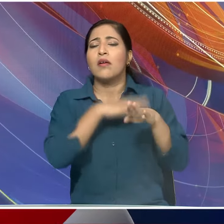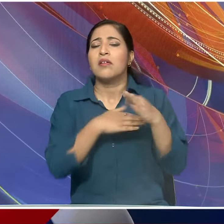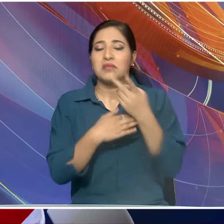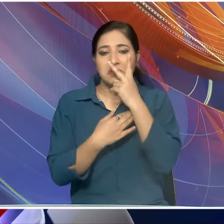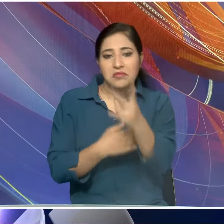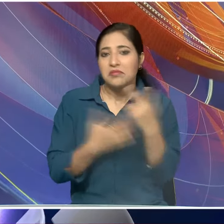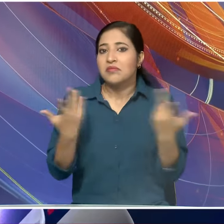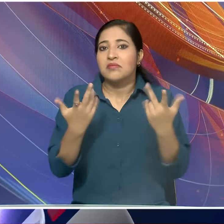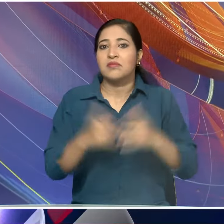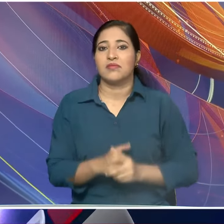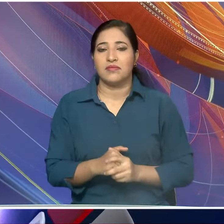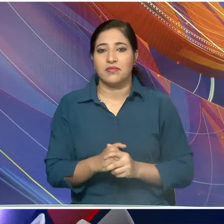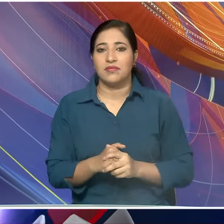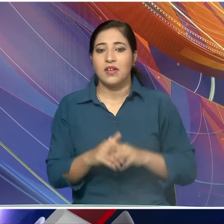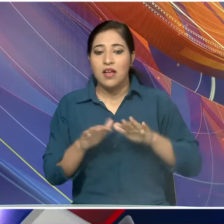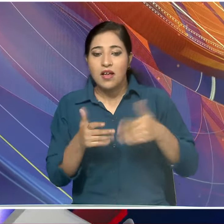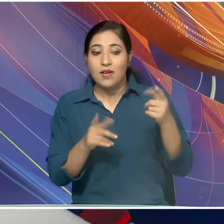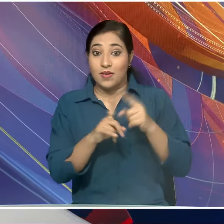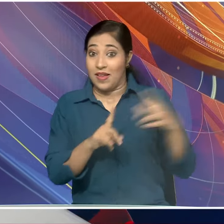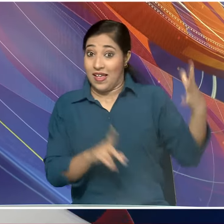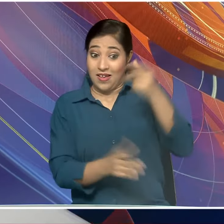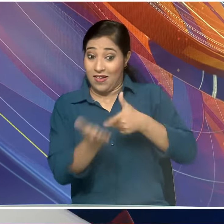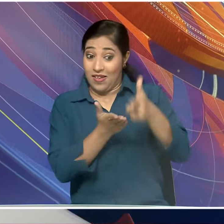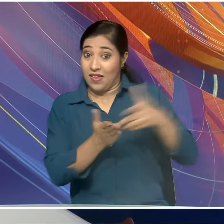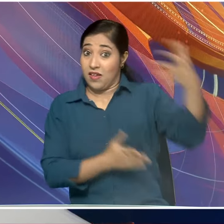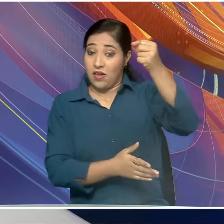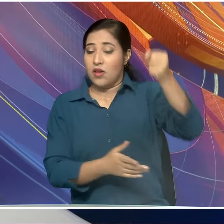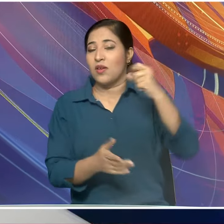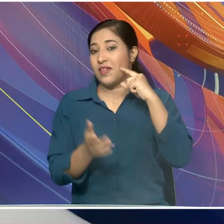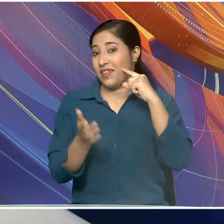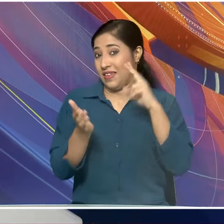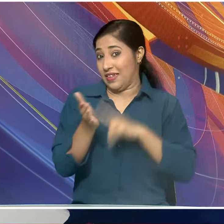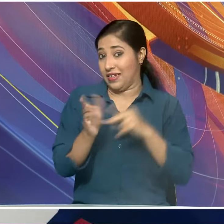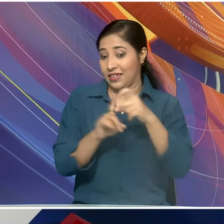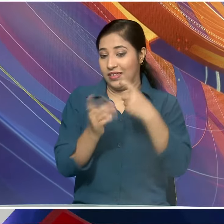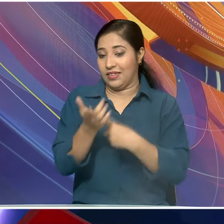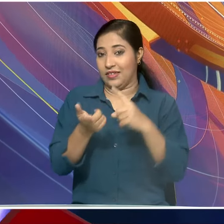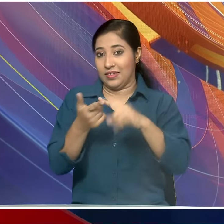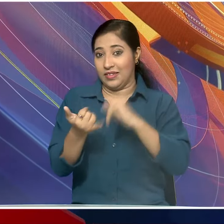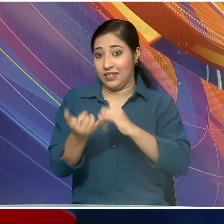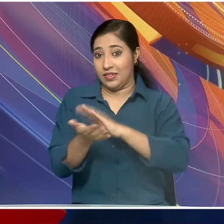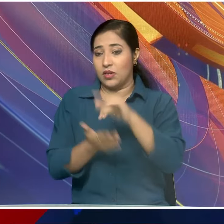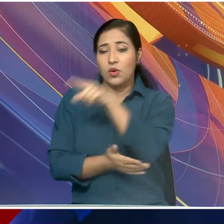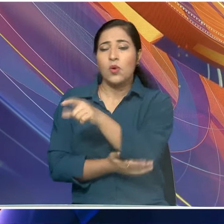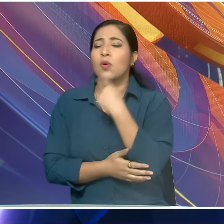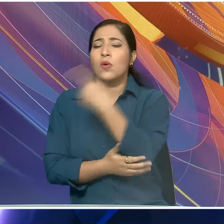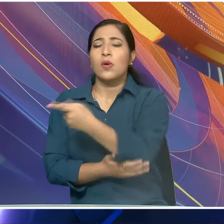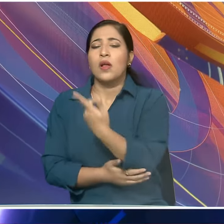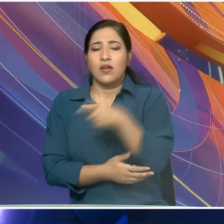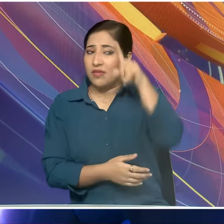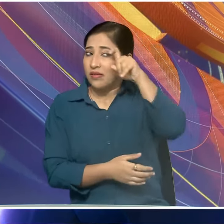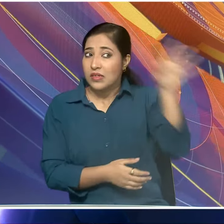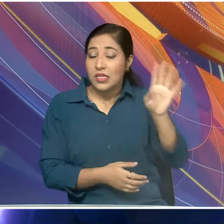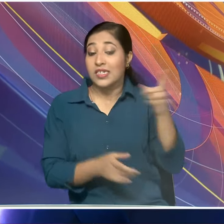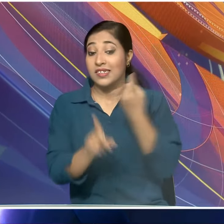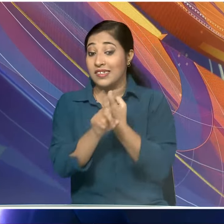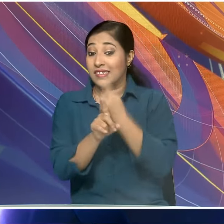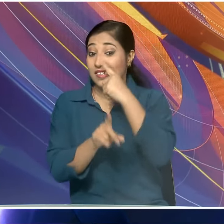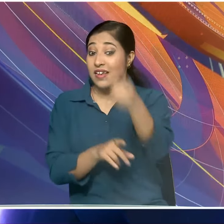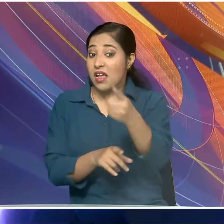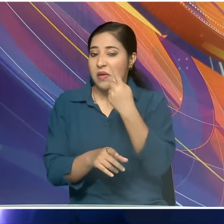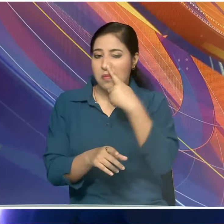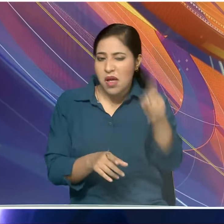आपको देखने को मिलेगा कि सरपंच जी इंद्रेश को सलाह दे रहे हैं कि वो विधायक जी की चिंता छोड़कर कीर्ति और उसकी माँ को